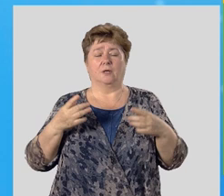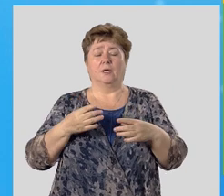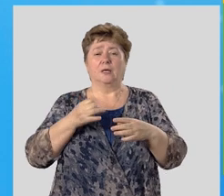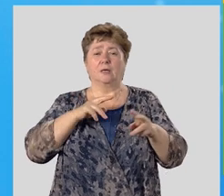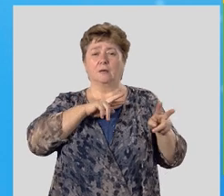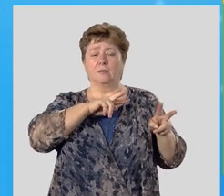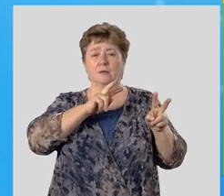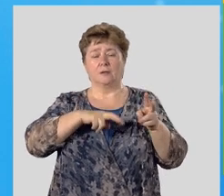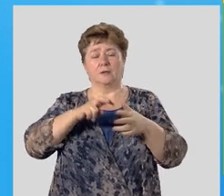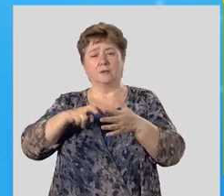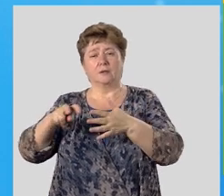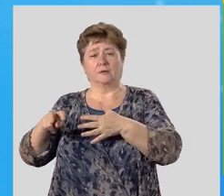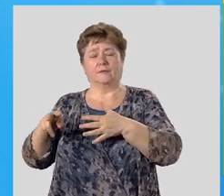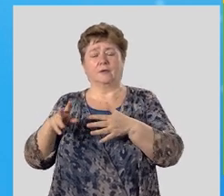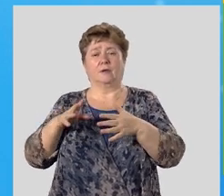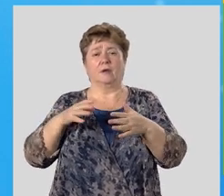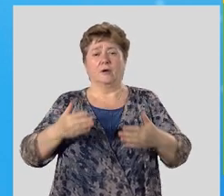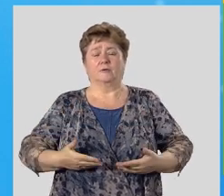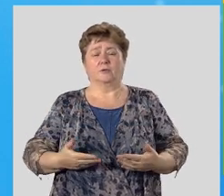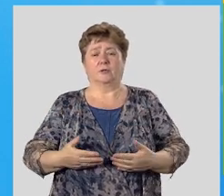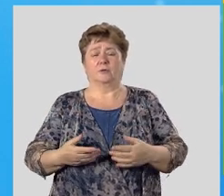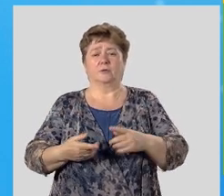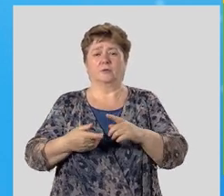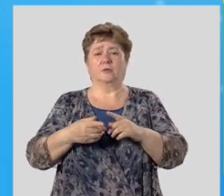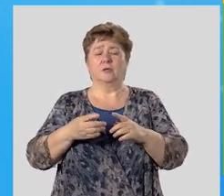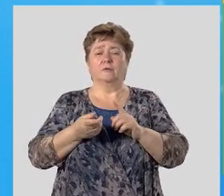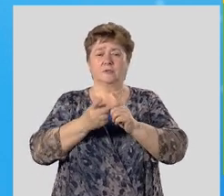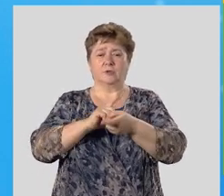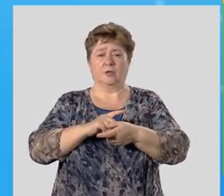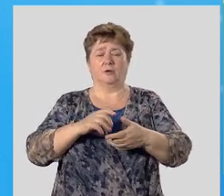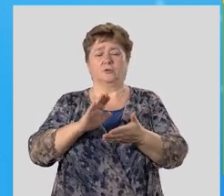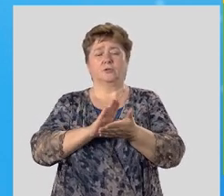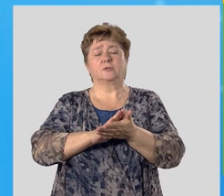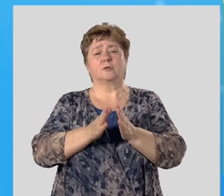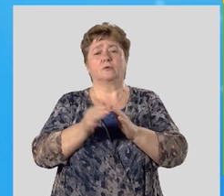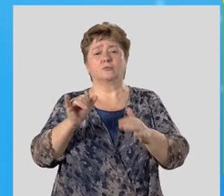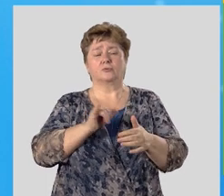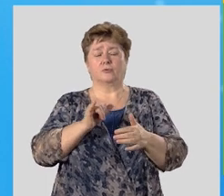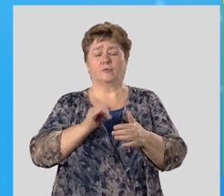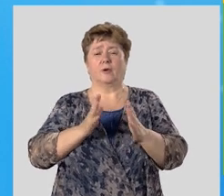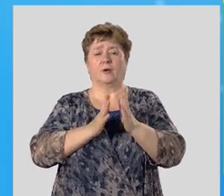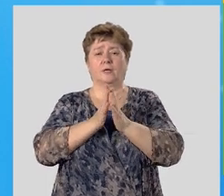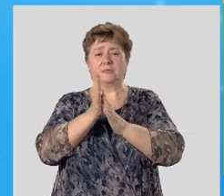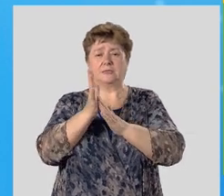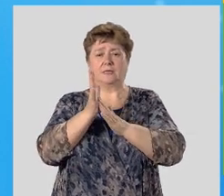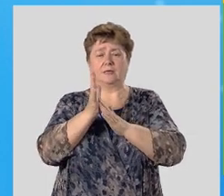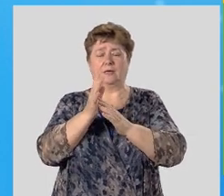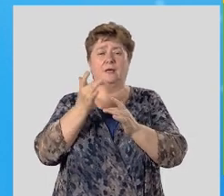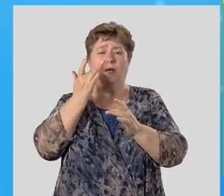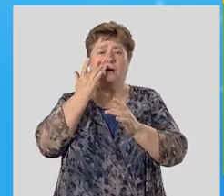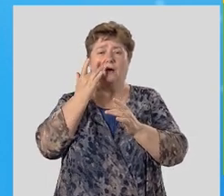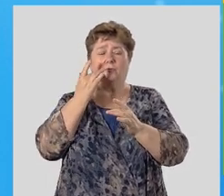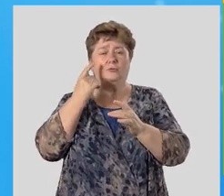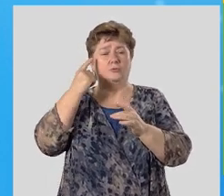и, следовательно, выживать в изменяющихся условиях. Даже растения,